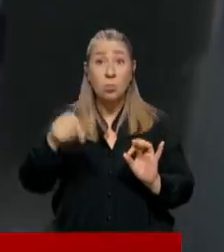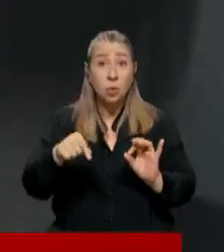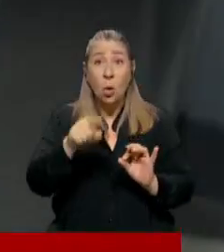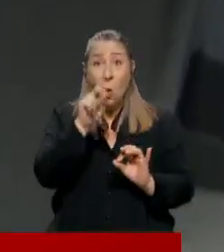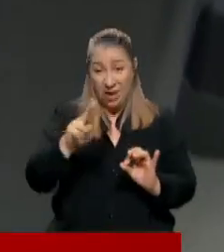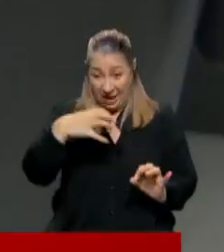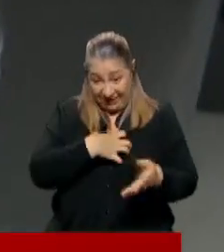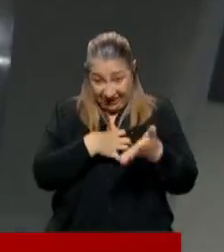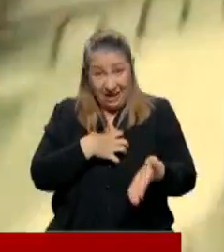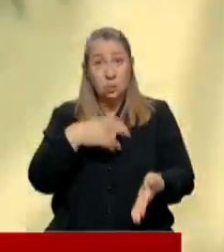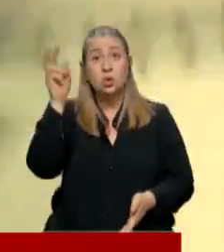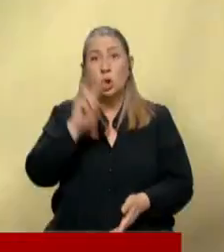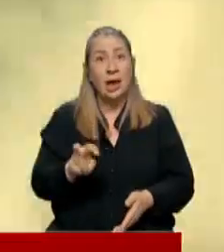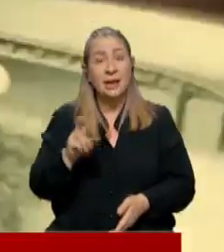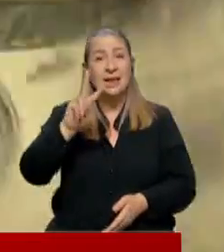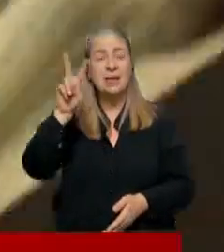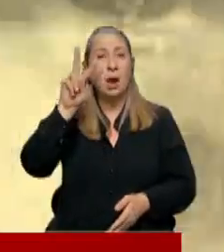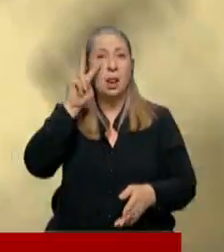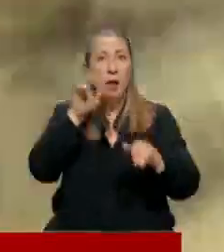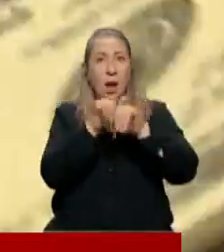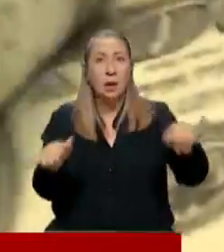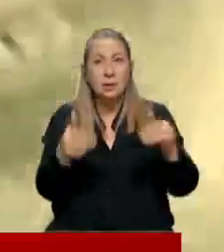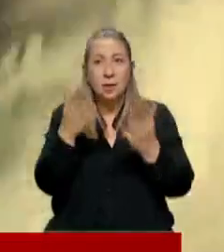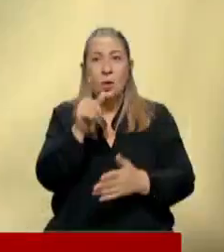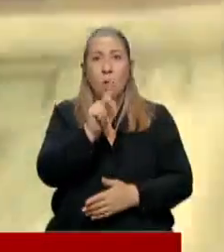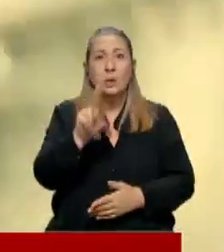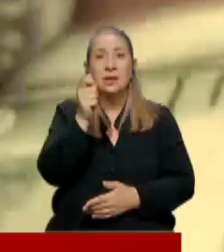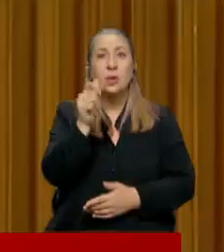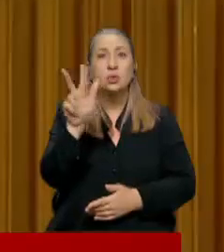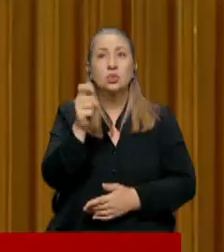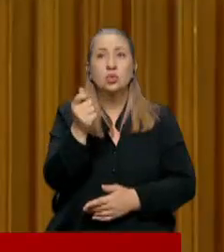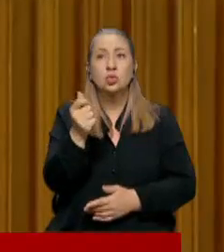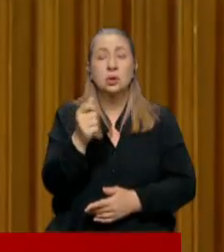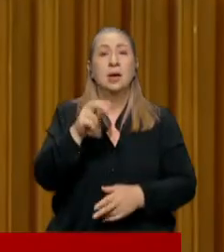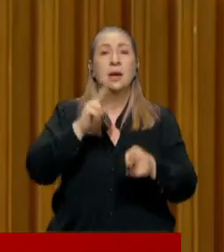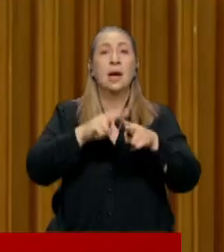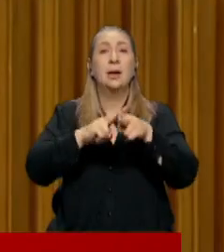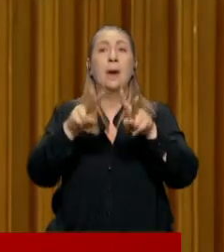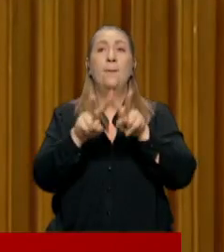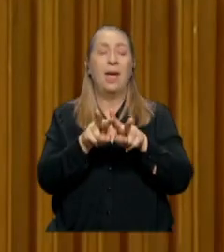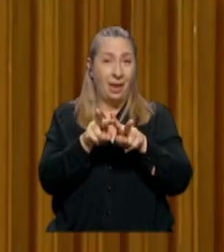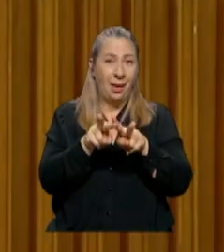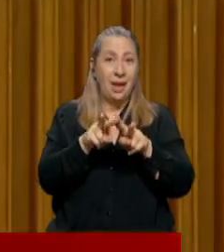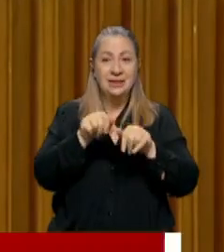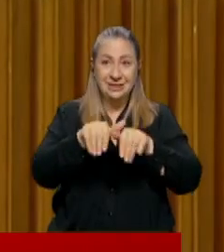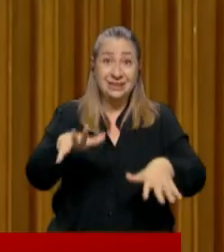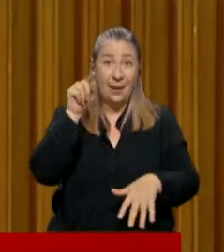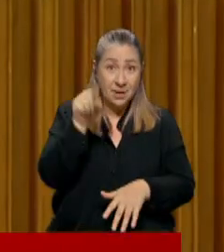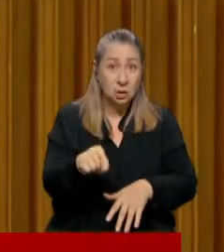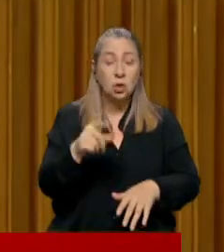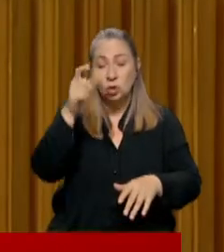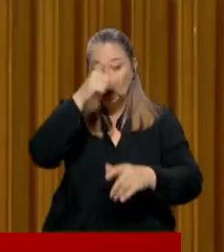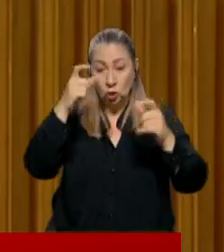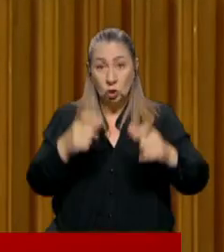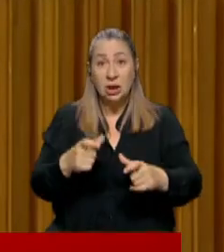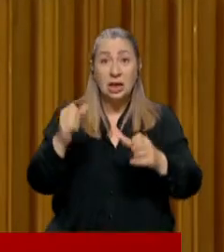17 Haziran'da dolar 20 Aralık'taki seviyesine döndü. 17 lira 30 kuruş. Kur korumalı mevduat sisteminin